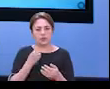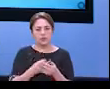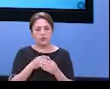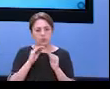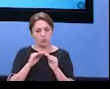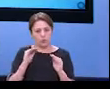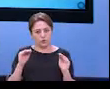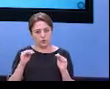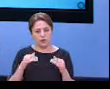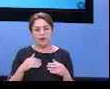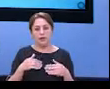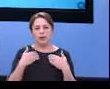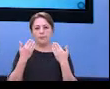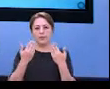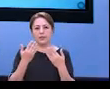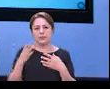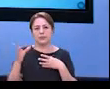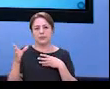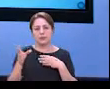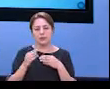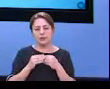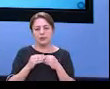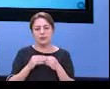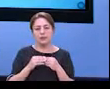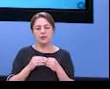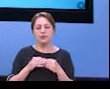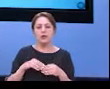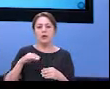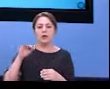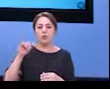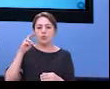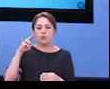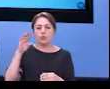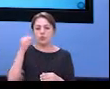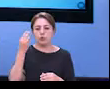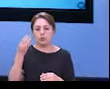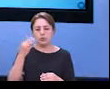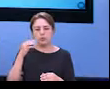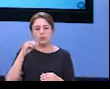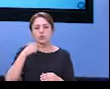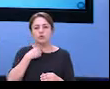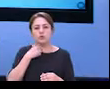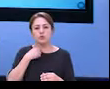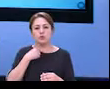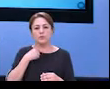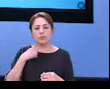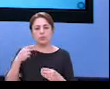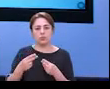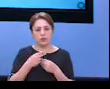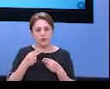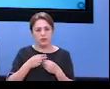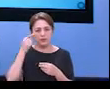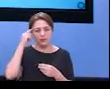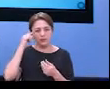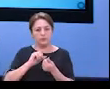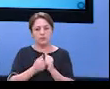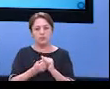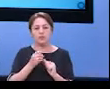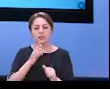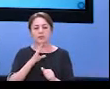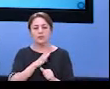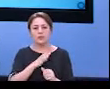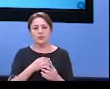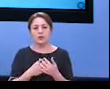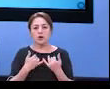Qadrli o'quvchilar, mana siz bilan undosh tovushlar yuzasidan egallagan bilimlarimizni mustahkamlab oldik.